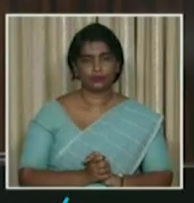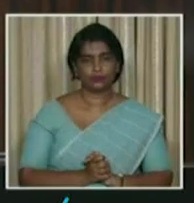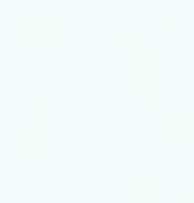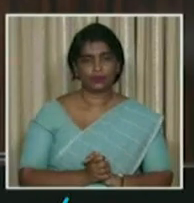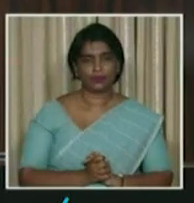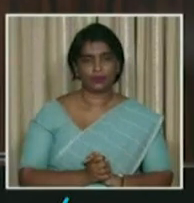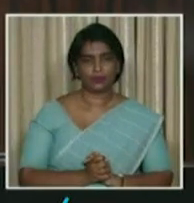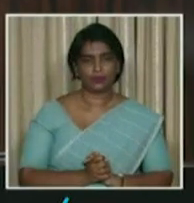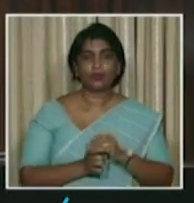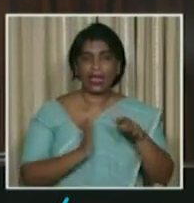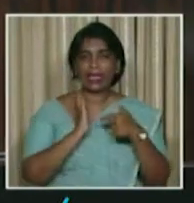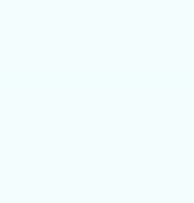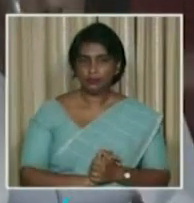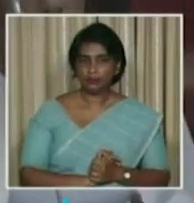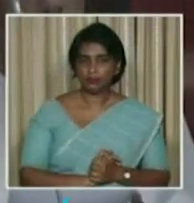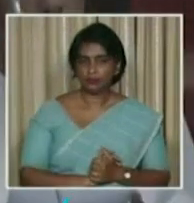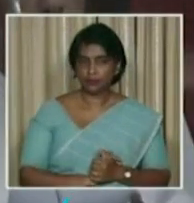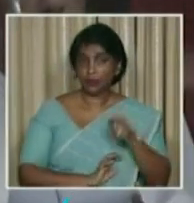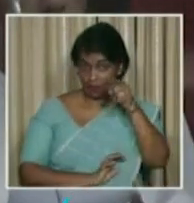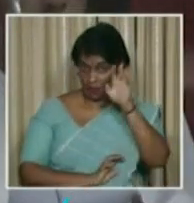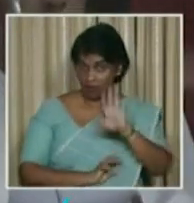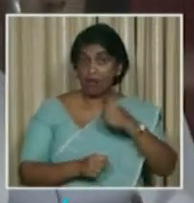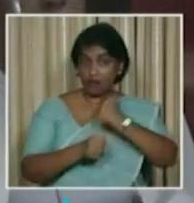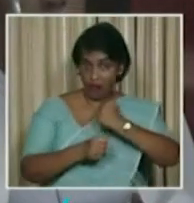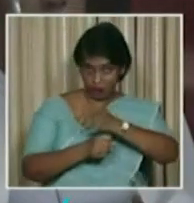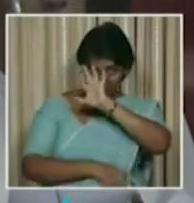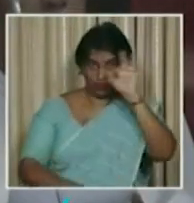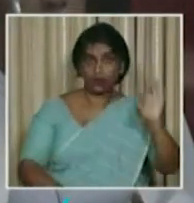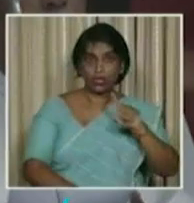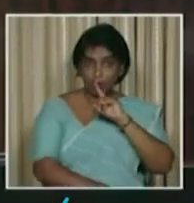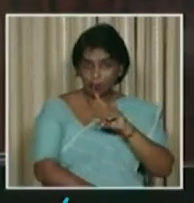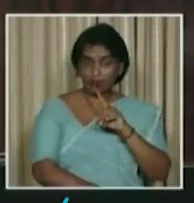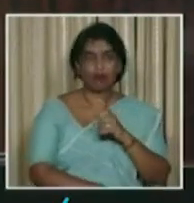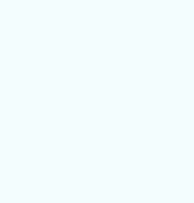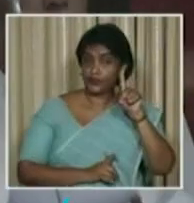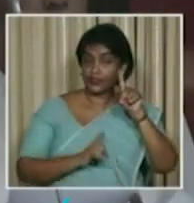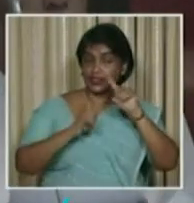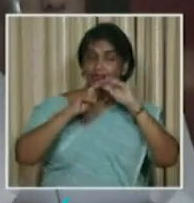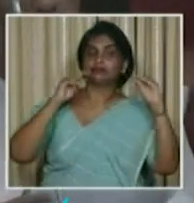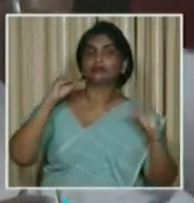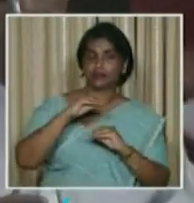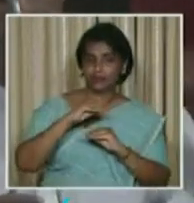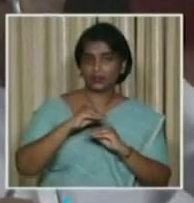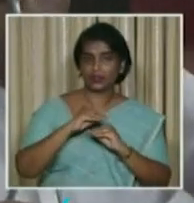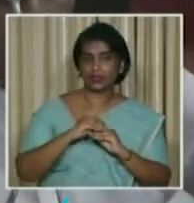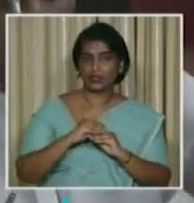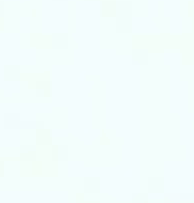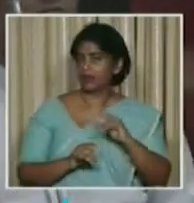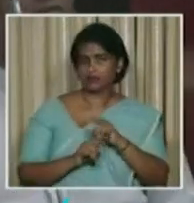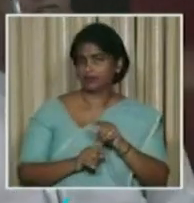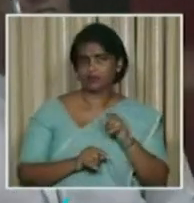තාවකාලික නෑ උතර තීරණ ආණ්ඩු පක්ෂයේ මන්ත්‍රීවරයෙක් කියලා. එහෙම කියලා නෑ කවුරු හරි මන්ත්‍රීවරයෙක්. ඒක 121කට